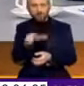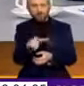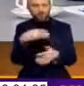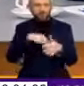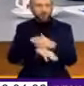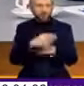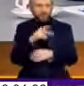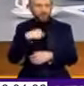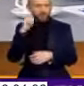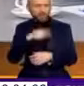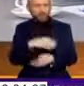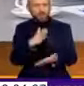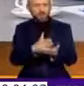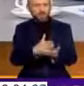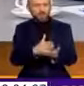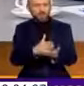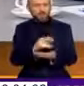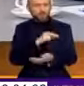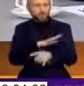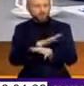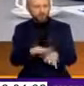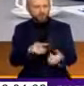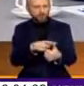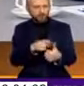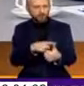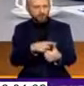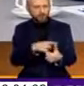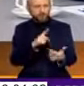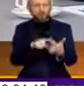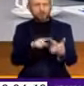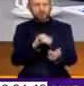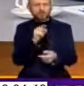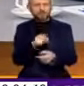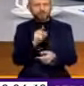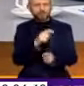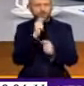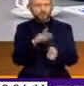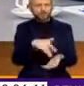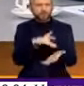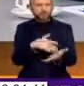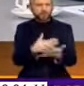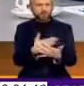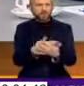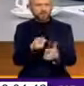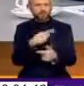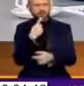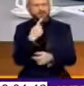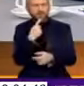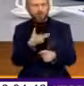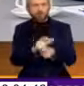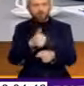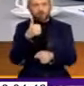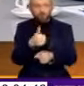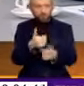метро, наскільки мені відомо, є не працюючими, раз. Друге, з них, вони подаровані містом, здається, чи Фінляндією, це дуже